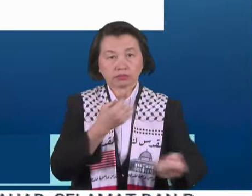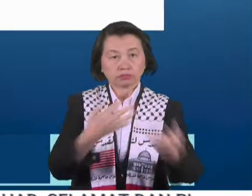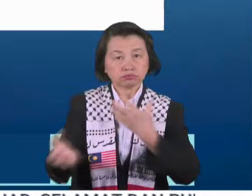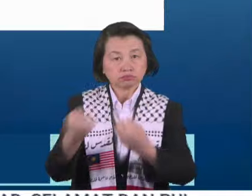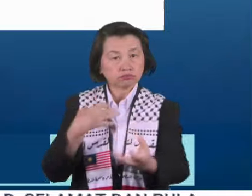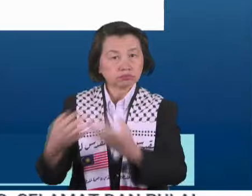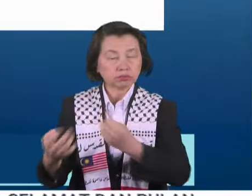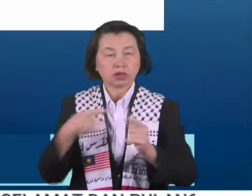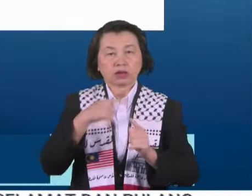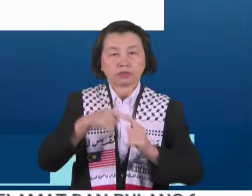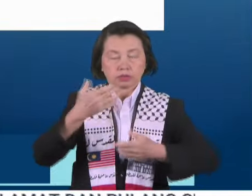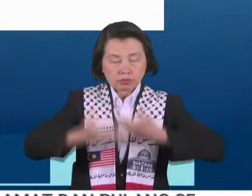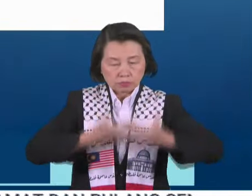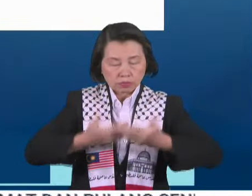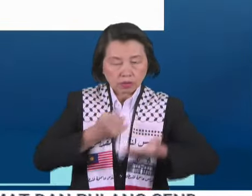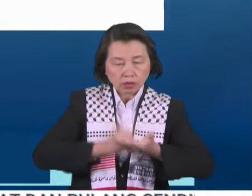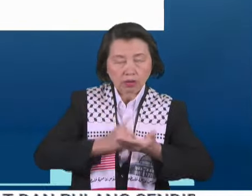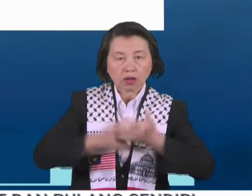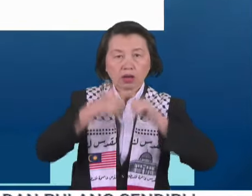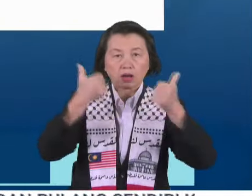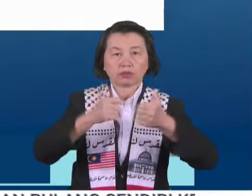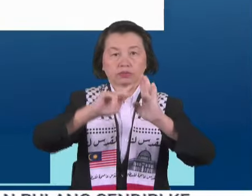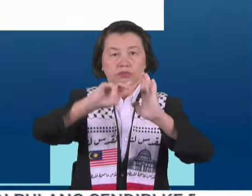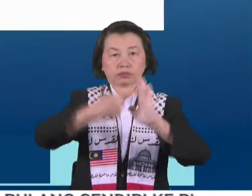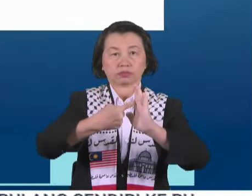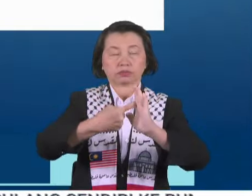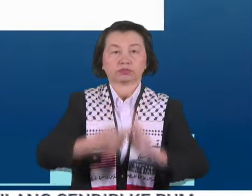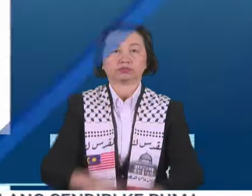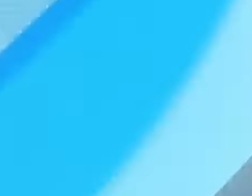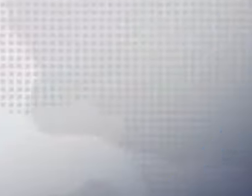maklum balas apabila proses rundingan awam dimulakan.